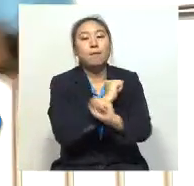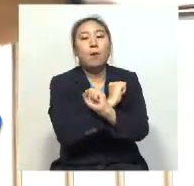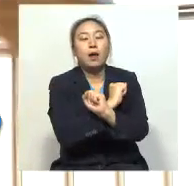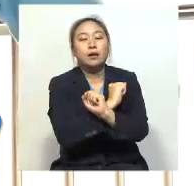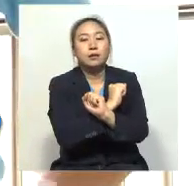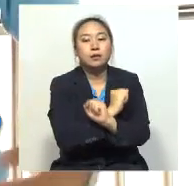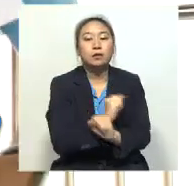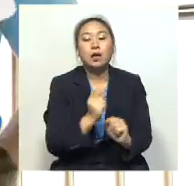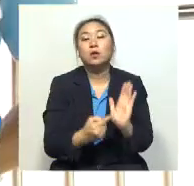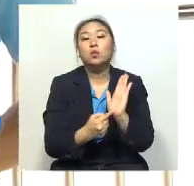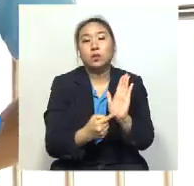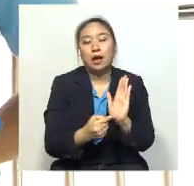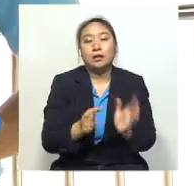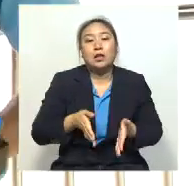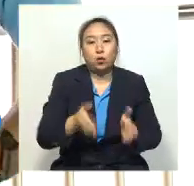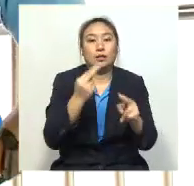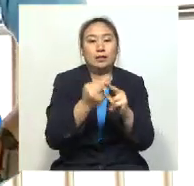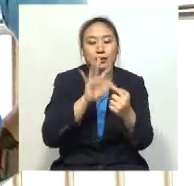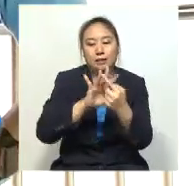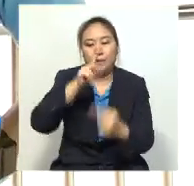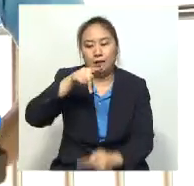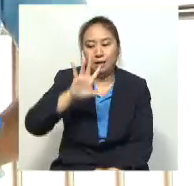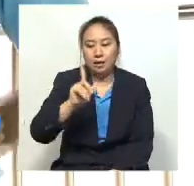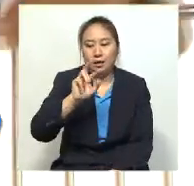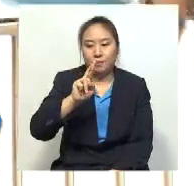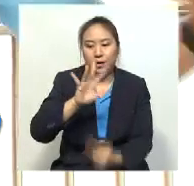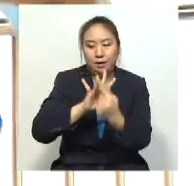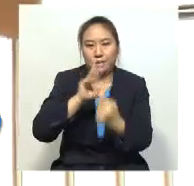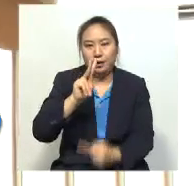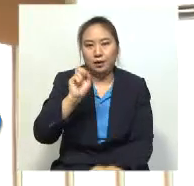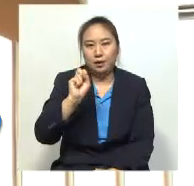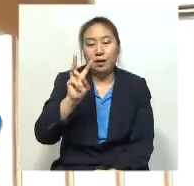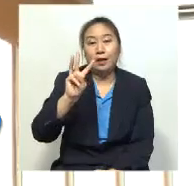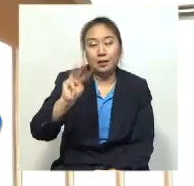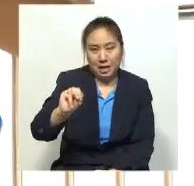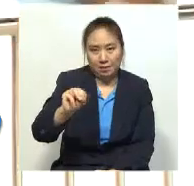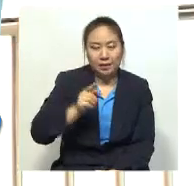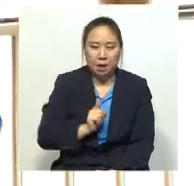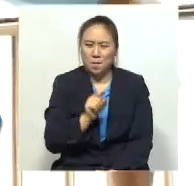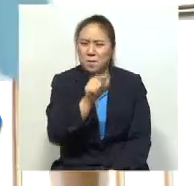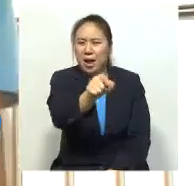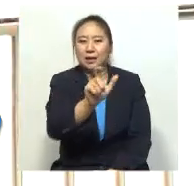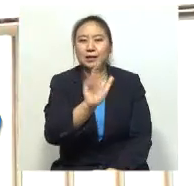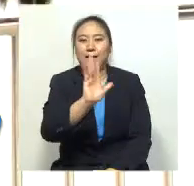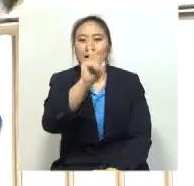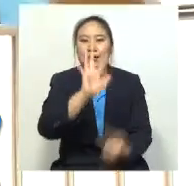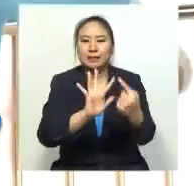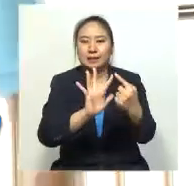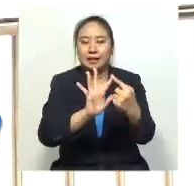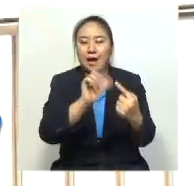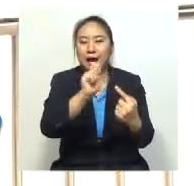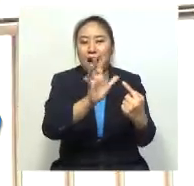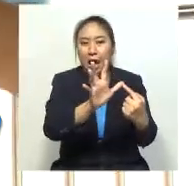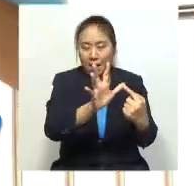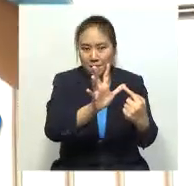พชรบุรีช่วงถนนเพชรเกษมนะคะที่จะมุ่งหน้าไปทางชะอำเนี่ยมันจะมีทางกลับรถซึ่งทางกลับรถเนี่ยมันเหมือนจะต้องเป็นท่อ ทาง